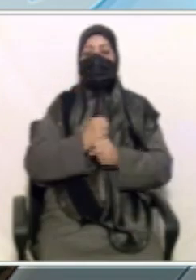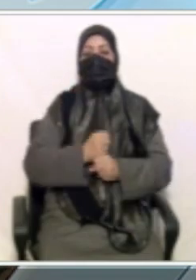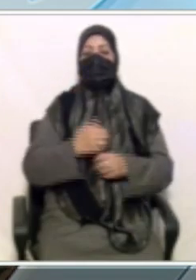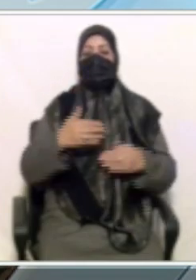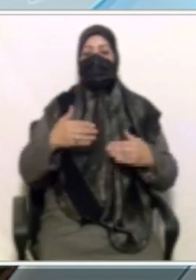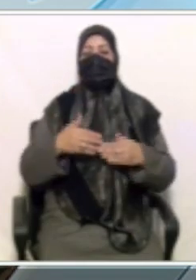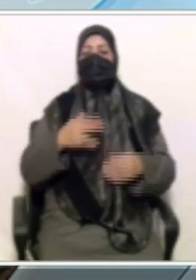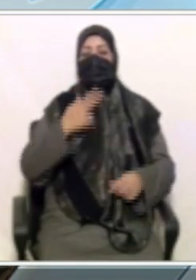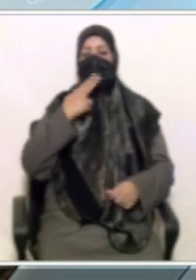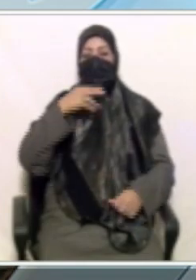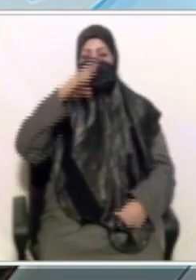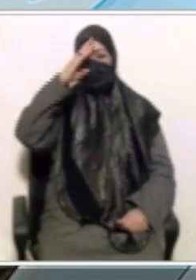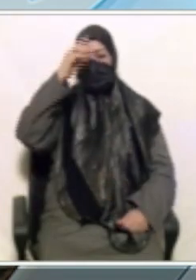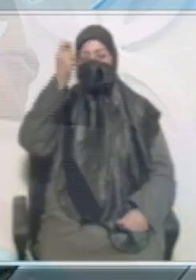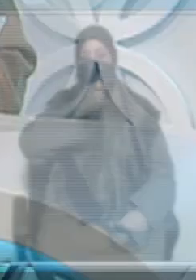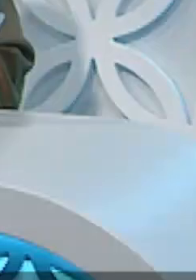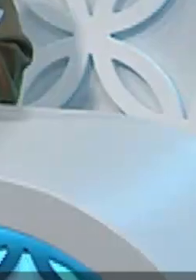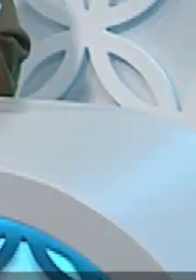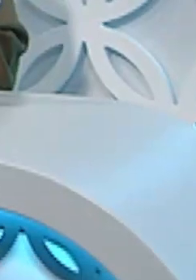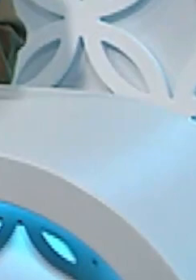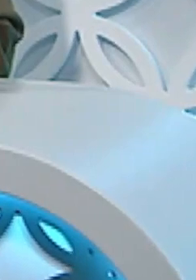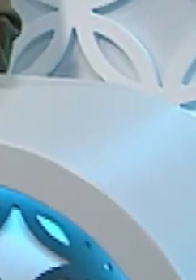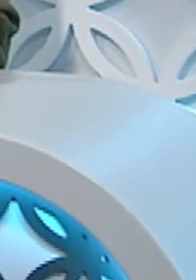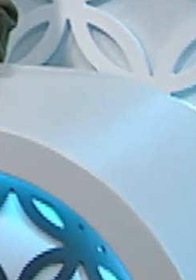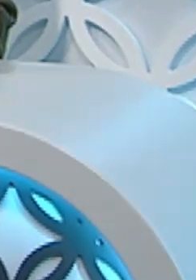تعالى وبركاته.